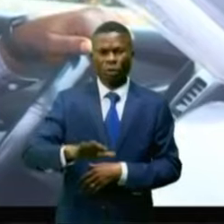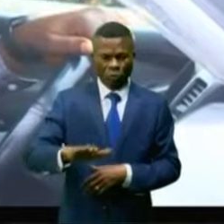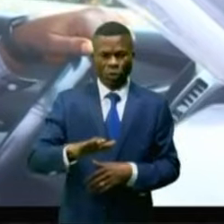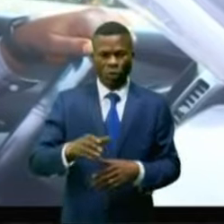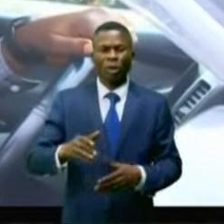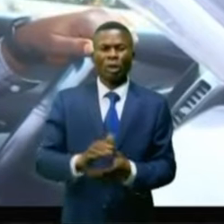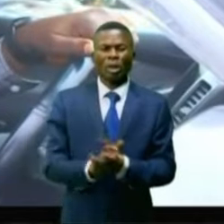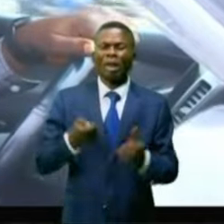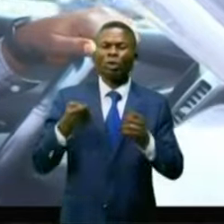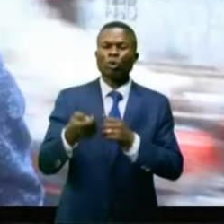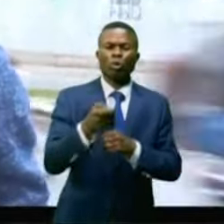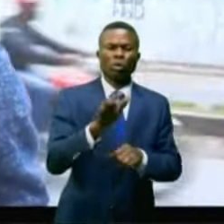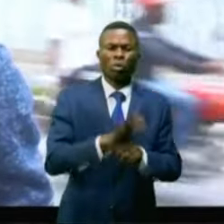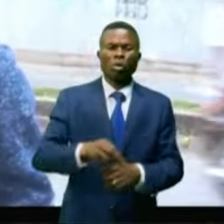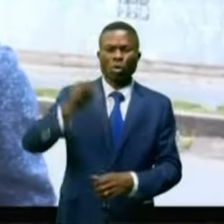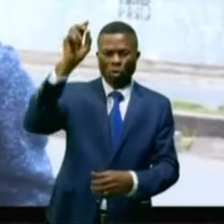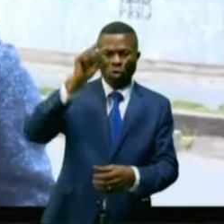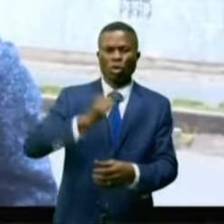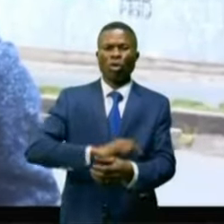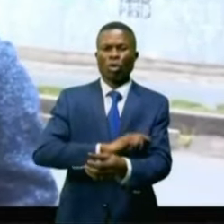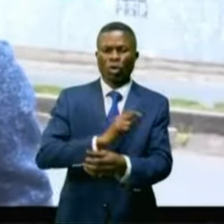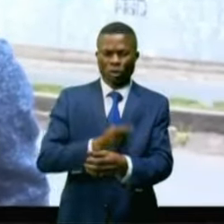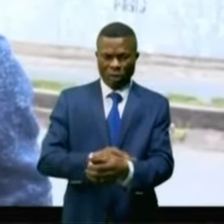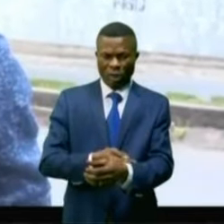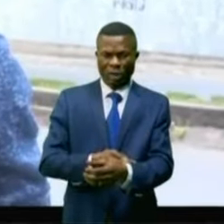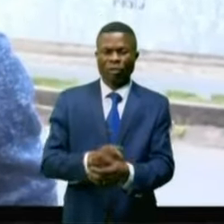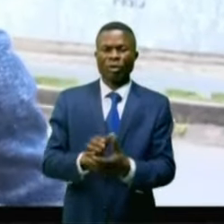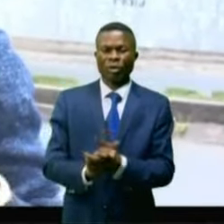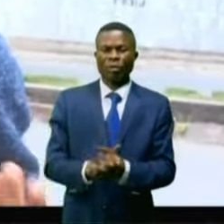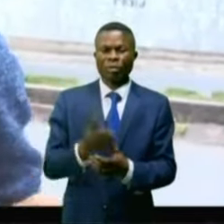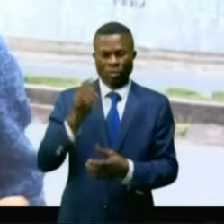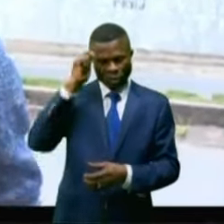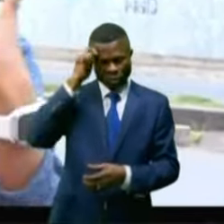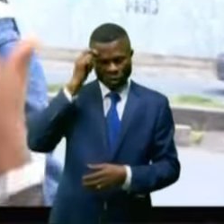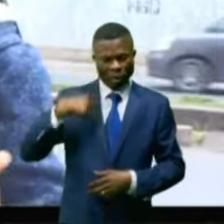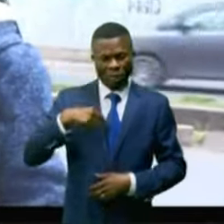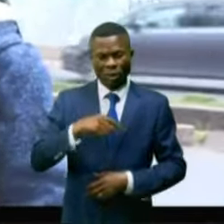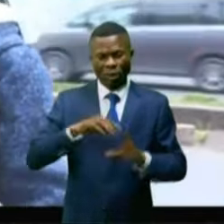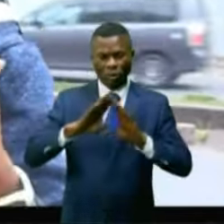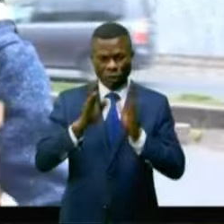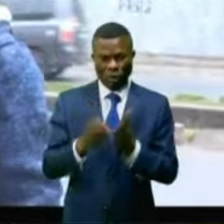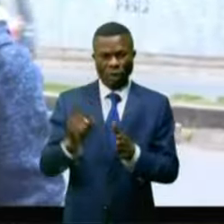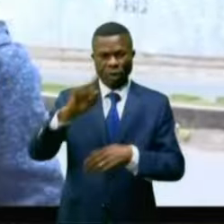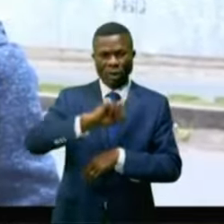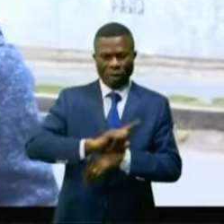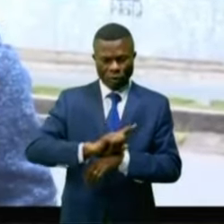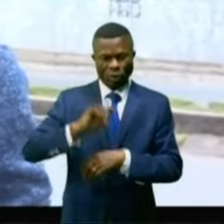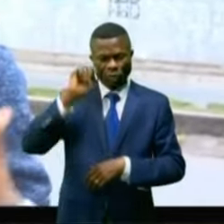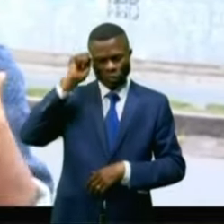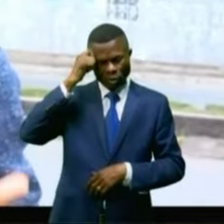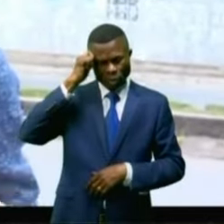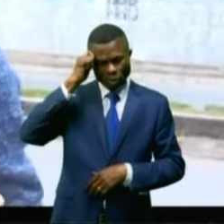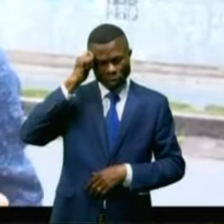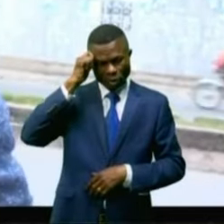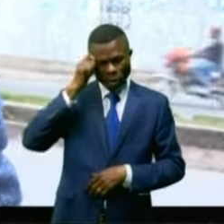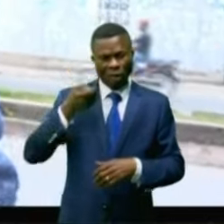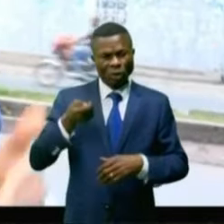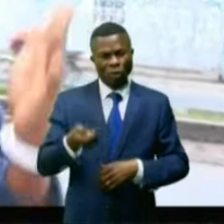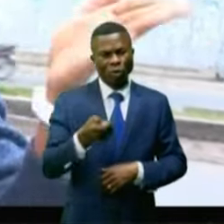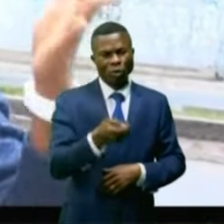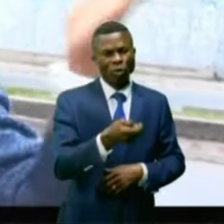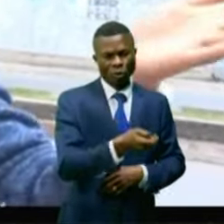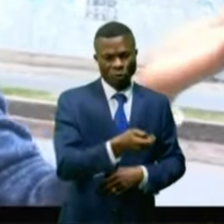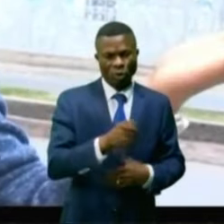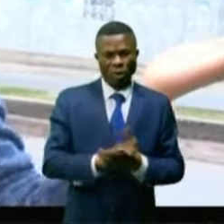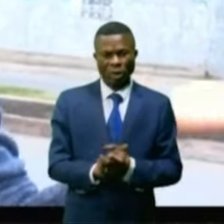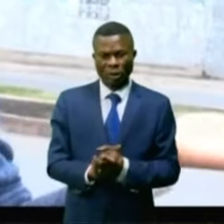grand massacre au Nord Kivu. Le 2 août, ça nous rappelle à tous, c'est une journée commémorative de génocide.